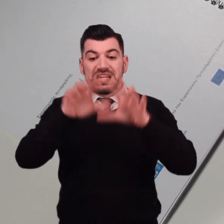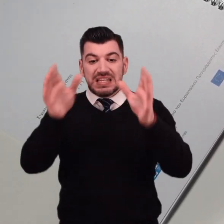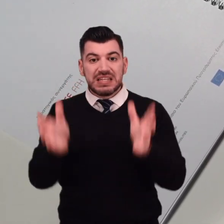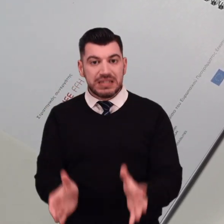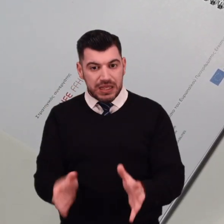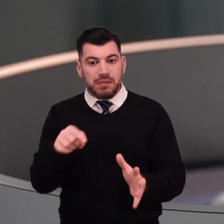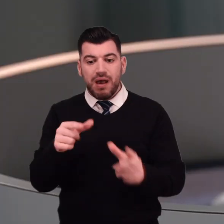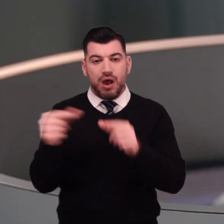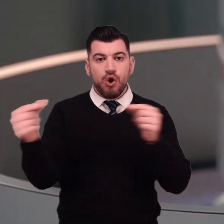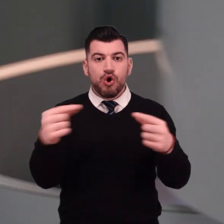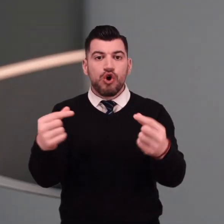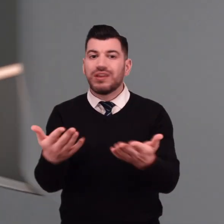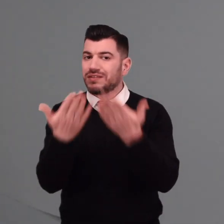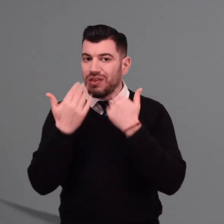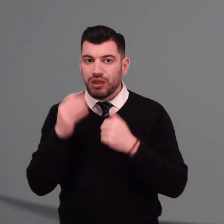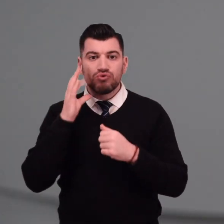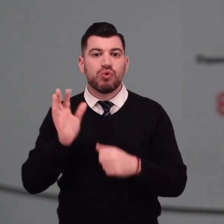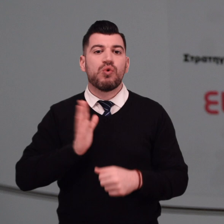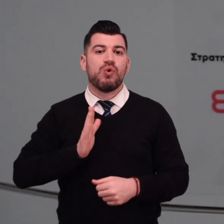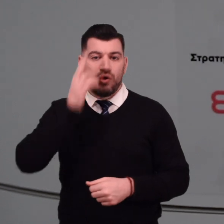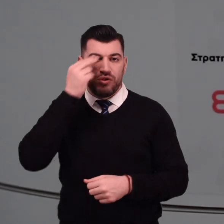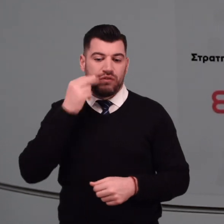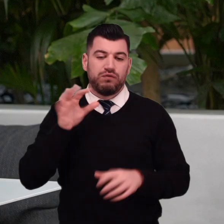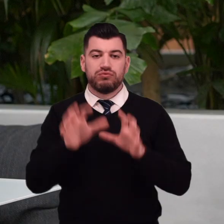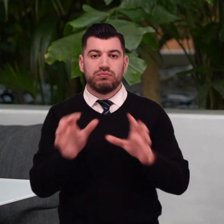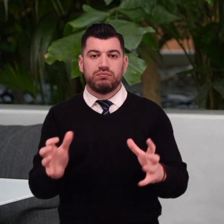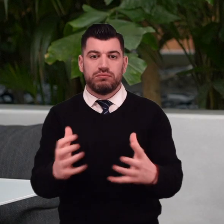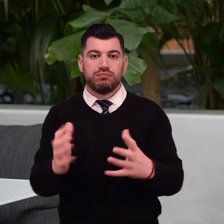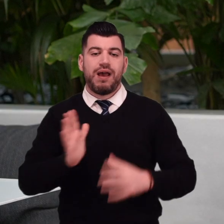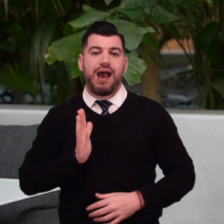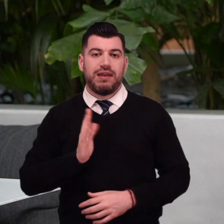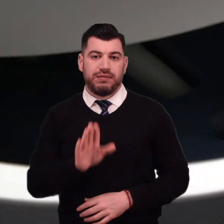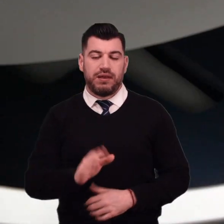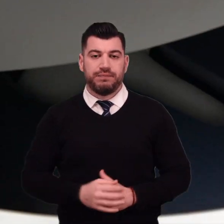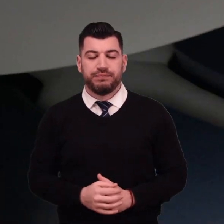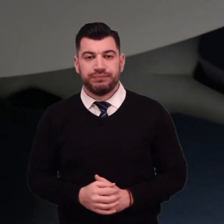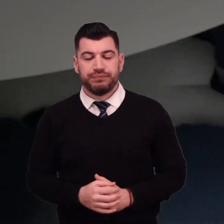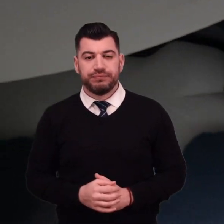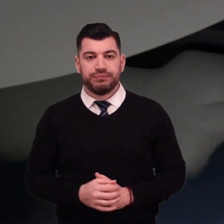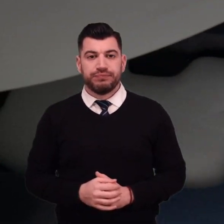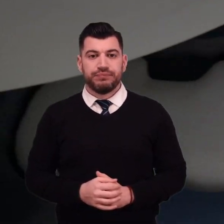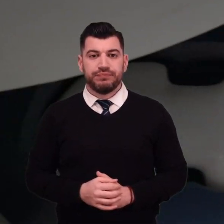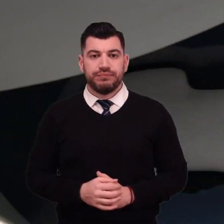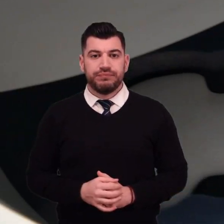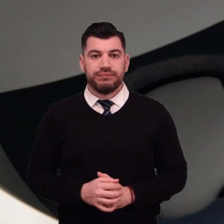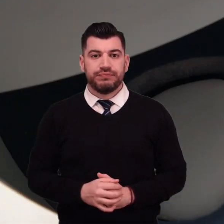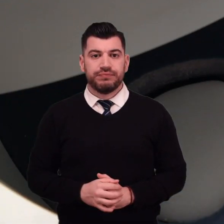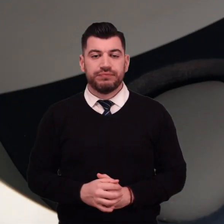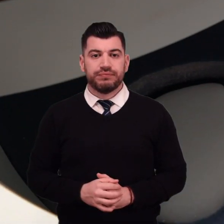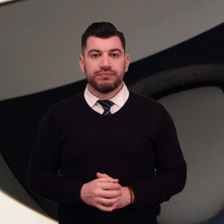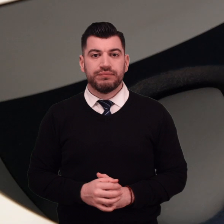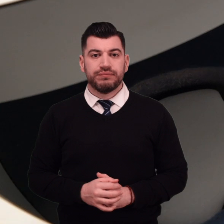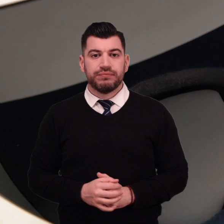για να μπορείς να την κρατήσεις από όλα τα σημεία για να την μετακινήσεις και μπορείς να πάρεις μέσα